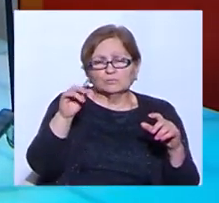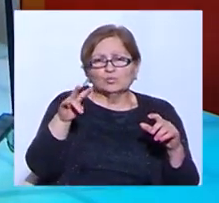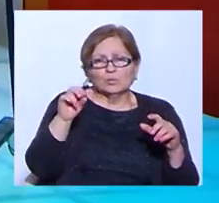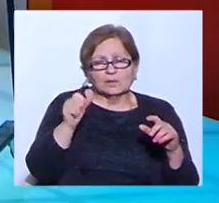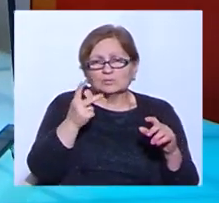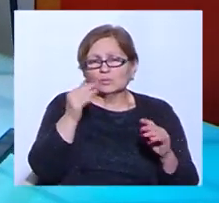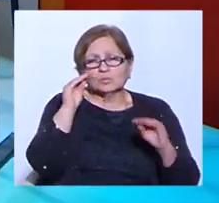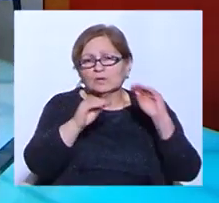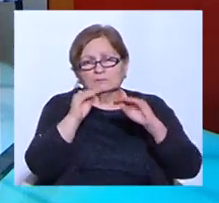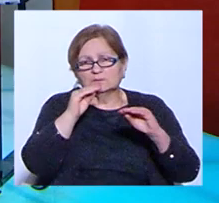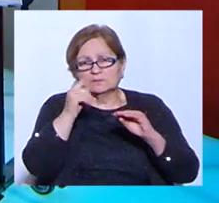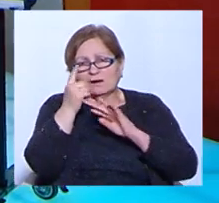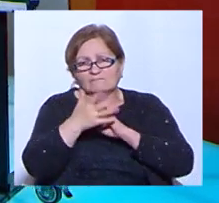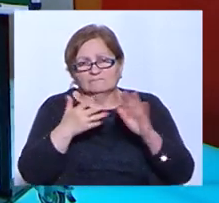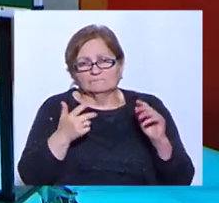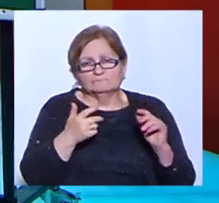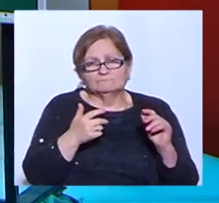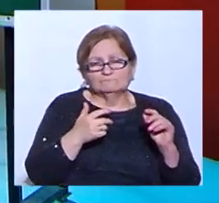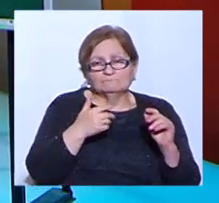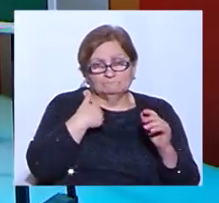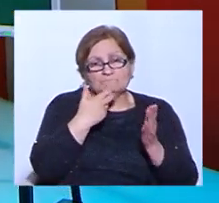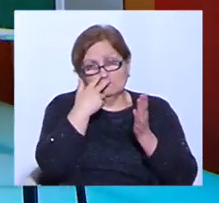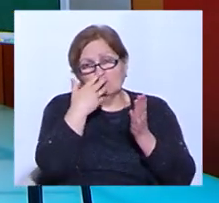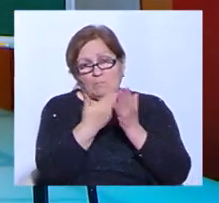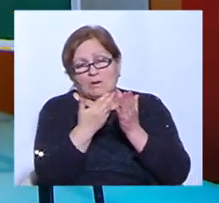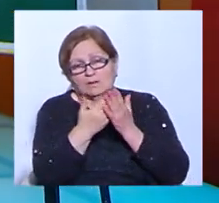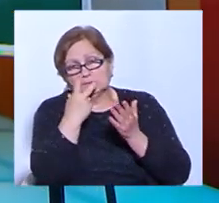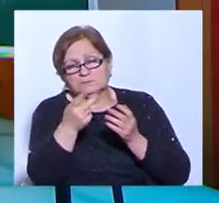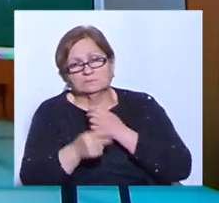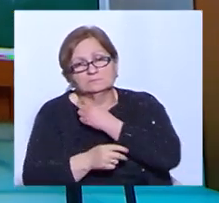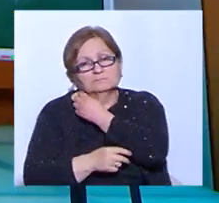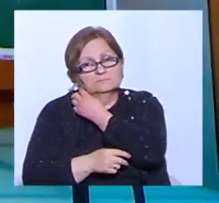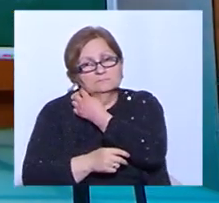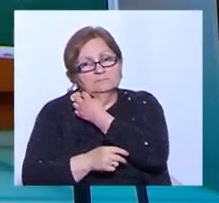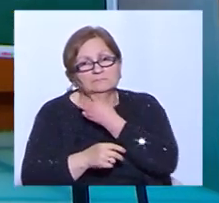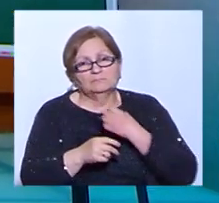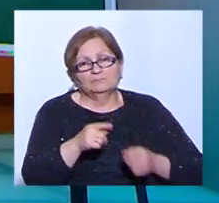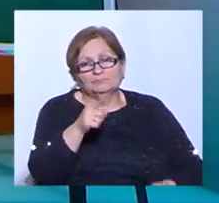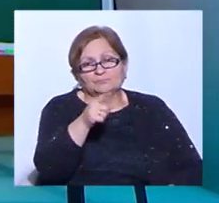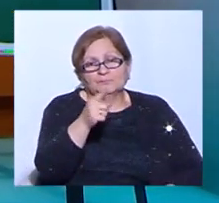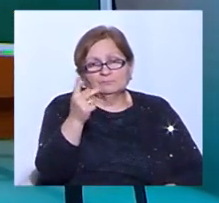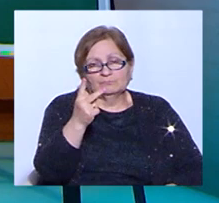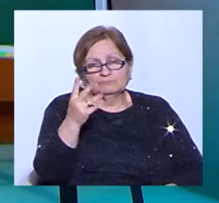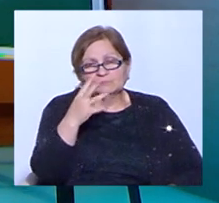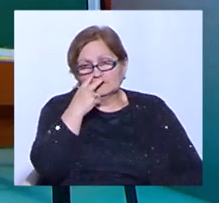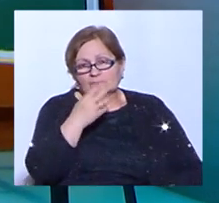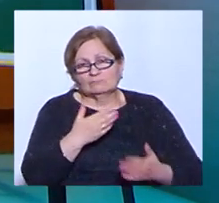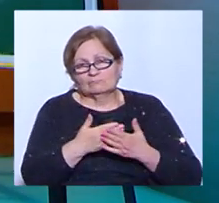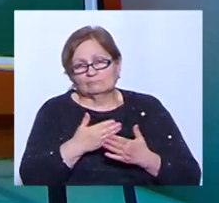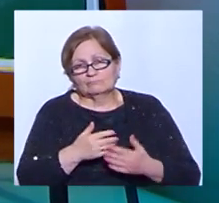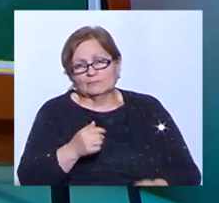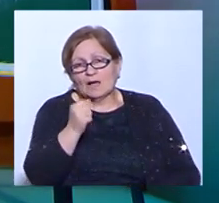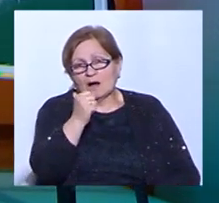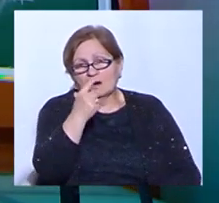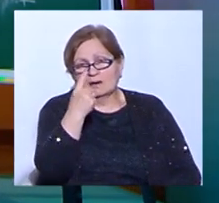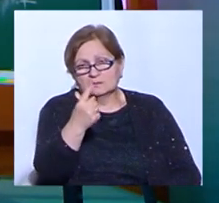პროგრესიას. მოდით ეხლა კონკრეტულ მაგალითზე განვიხილოთ. ესე ჩვენ ვთქვით, რომ ეს არის პირველი წევრი, მეორე, მესამე და ვთქვათ, ეს არის